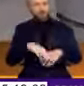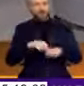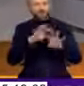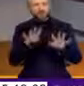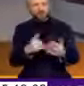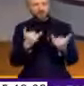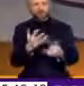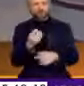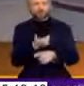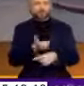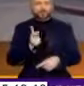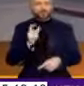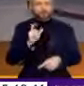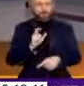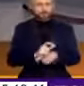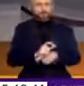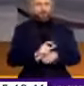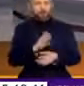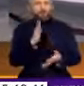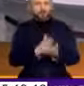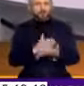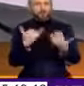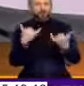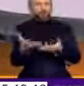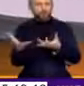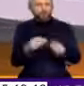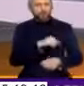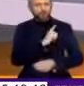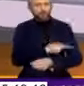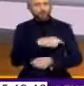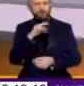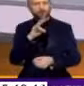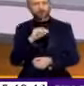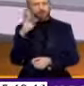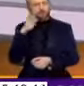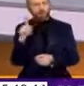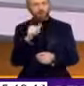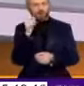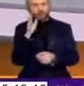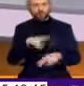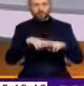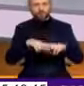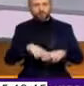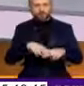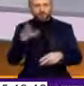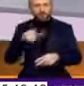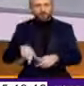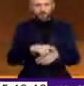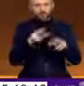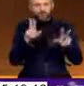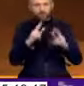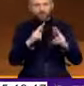сьогодні ще більше має чудодійну силу, ніж воду, яку завтра будуть освячувати в річці Дніпро.